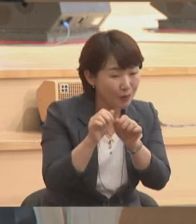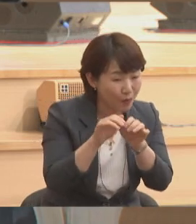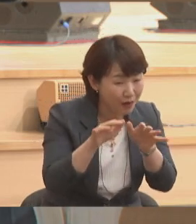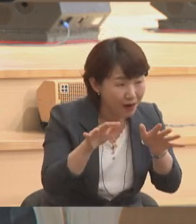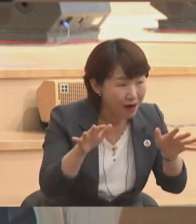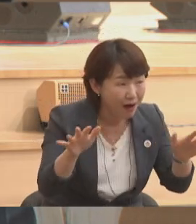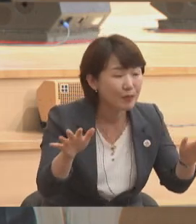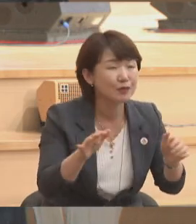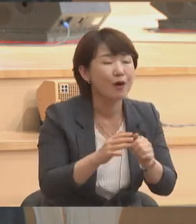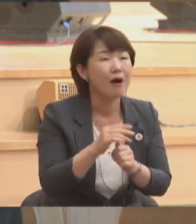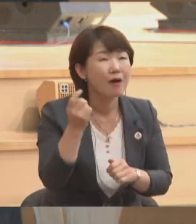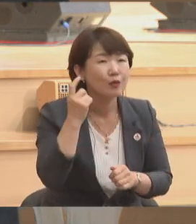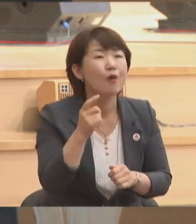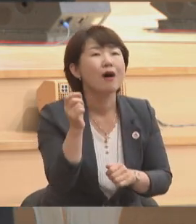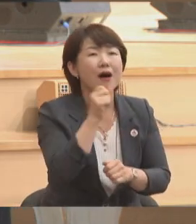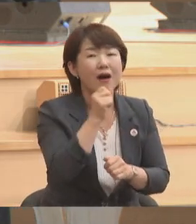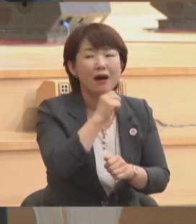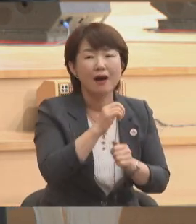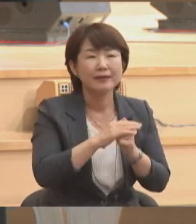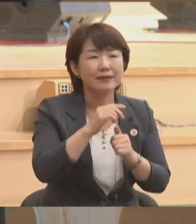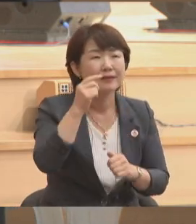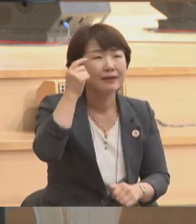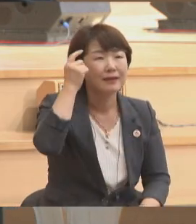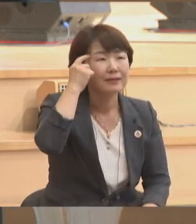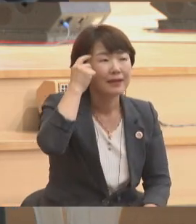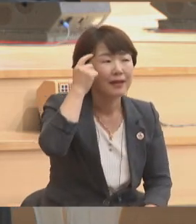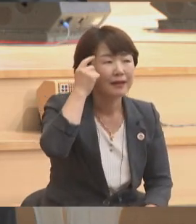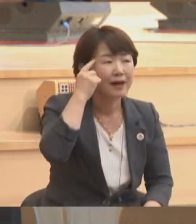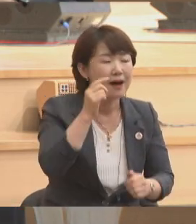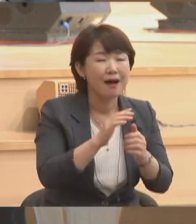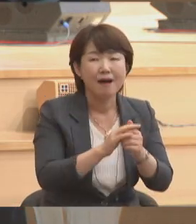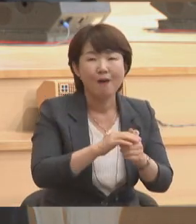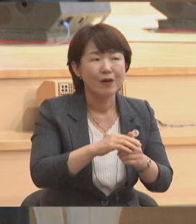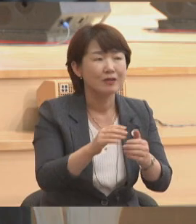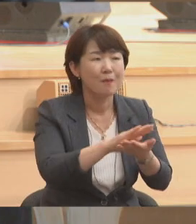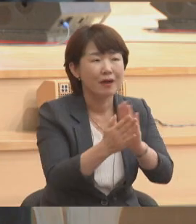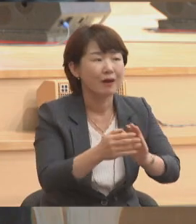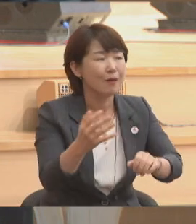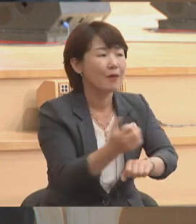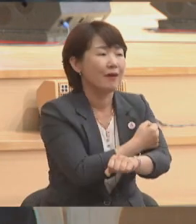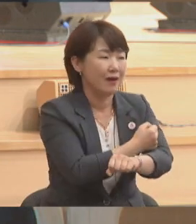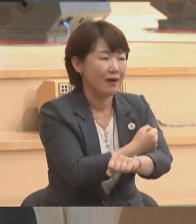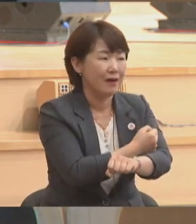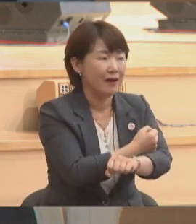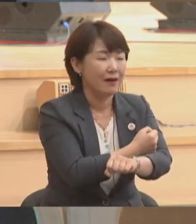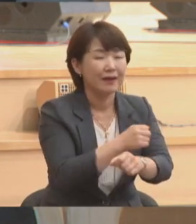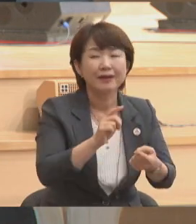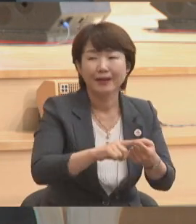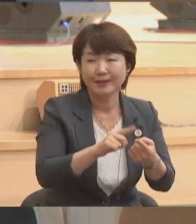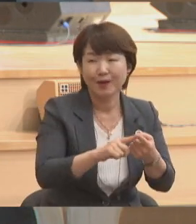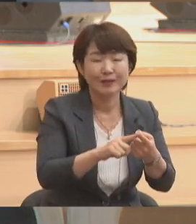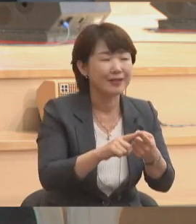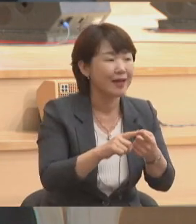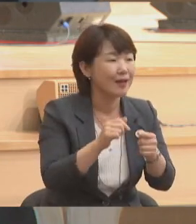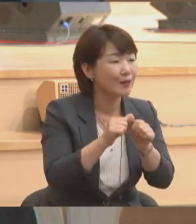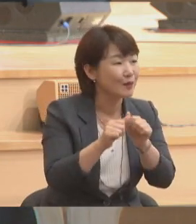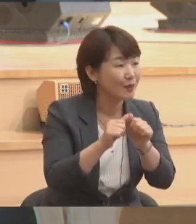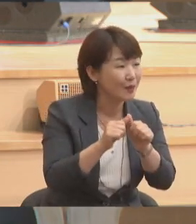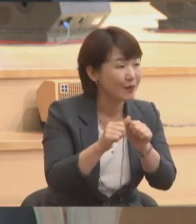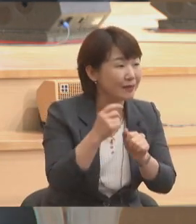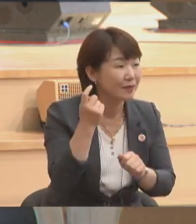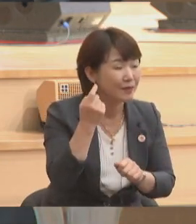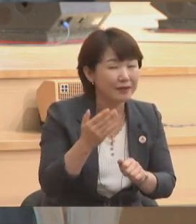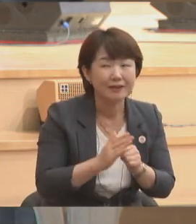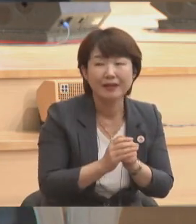개념, 급진적인 변화, 이것들이 교계 안에 회자되게 되었는데, 책의 내용의 일부를 소개하면